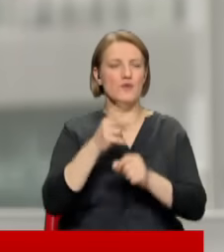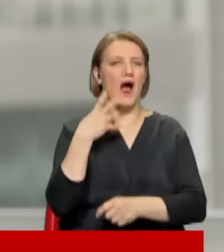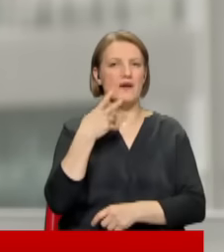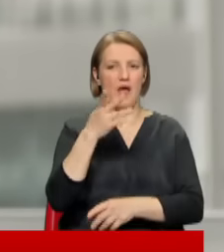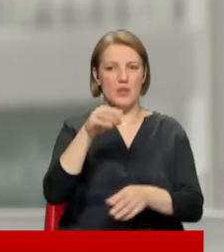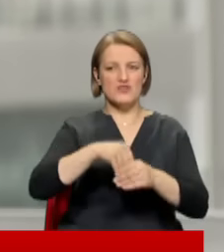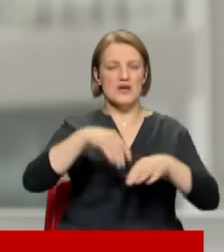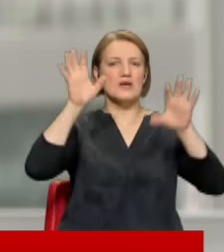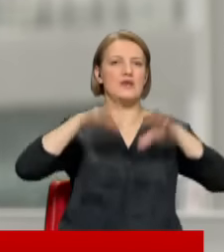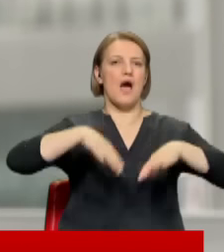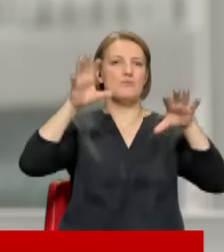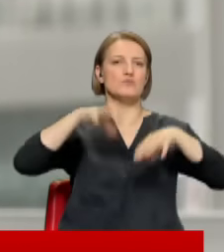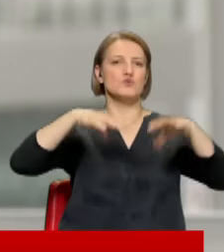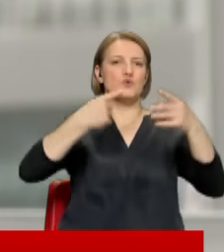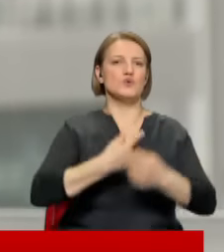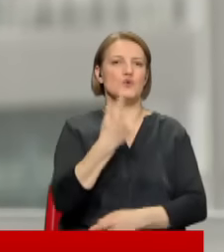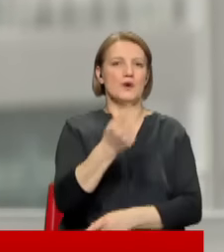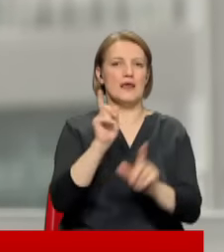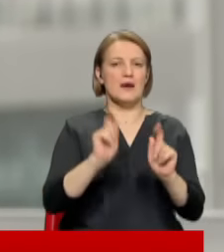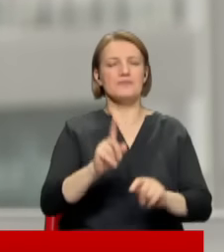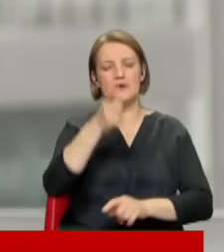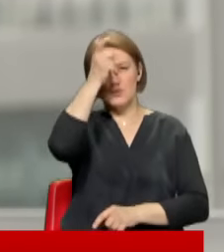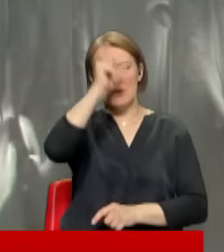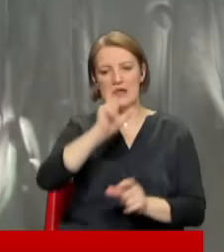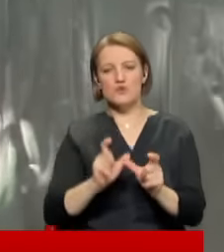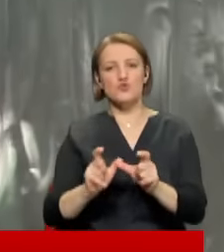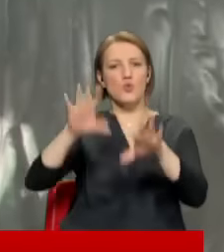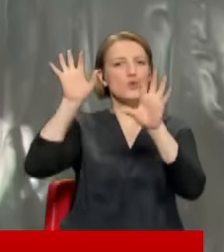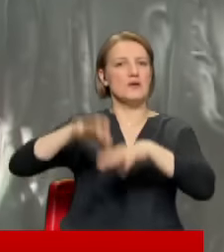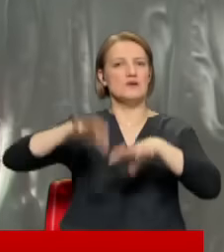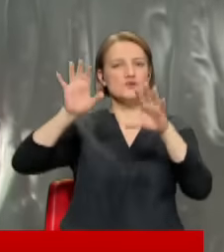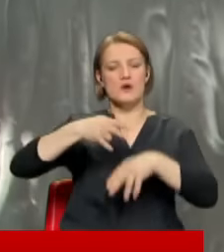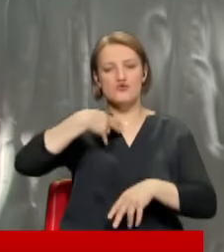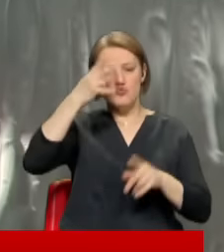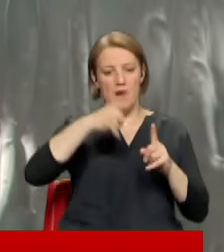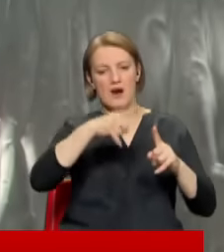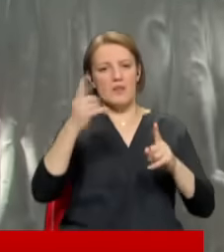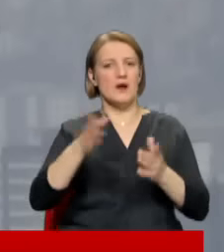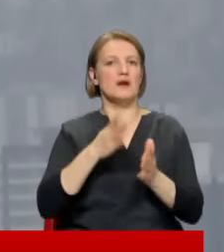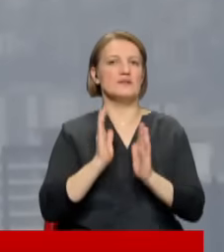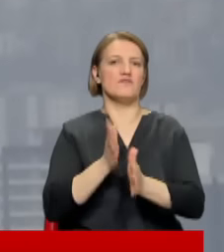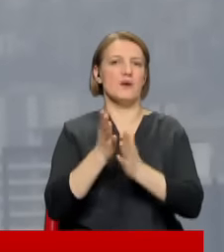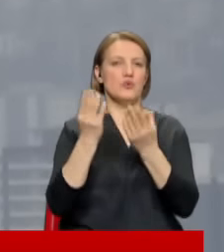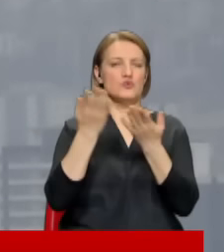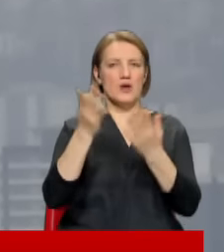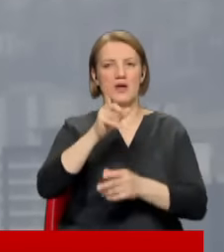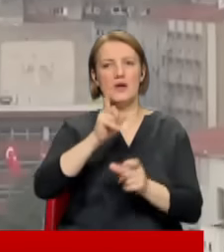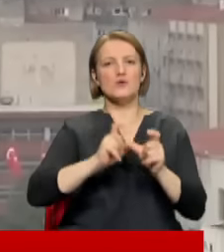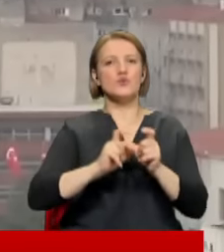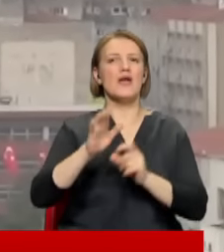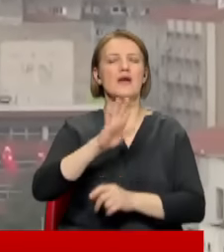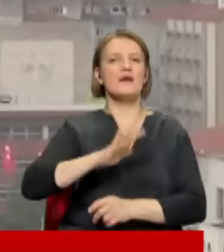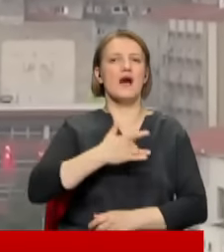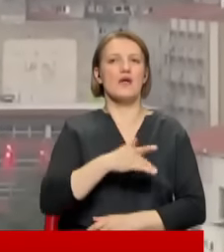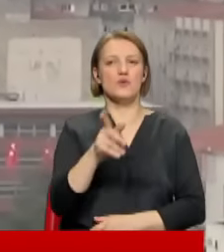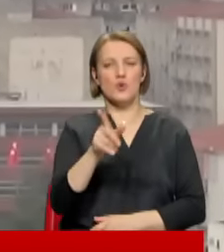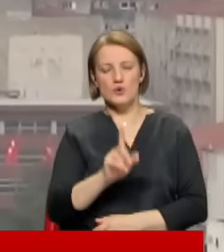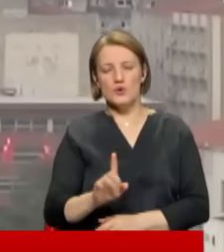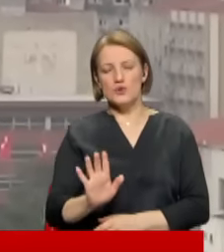için sağanak yağış uyarısında bulundu. Yurdun doğusundaki yağışlar Cuma'ya kadar sürecek. Güneydoğu Anadolu bölgesiyle Doğu